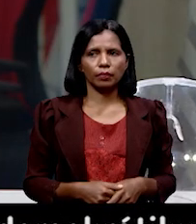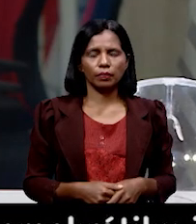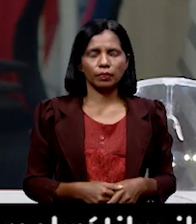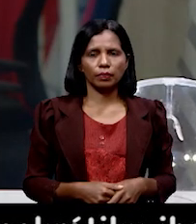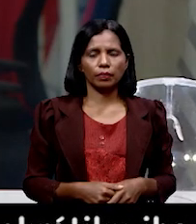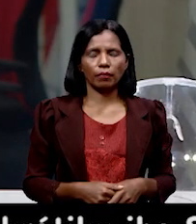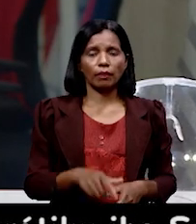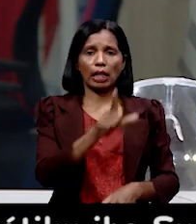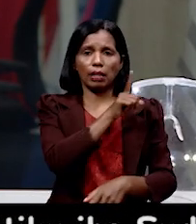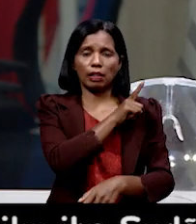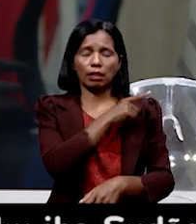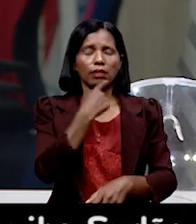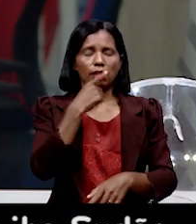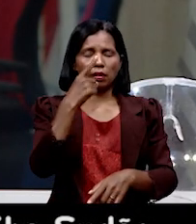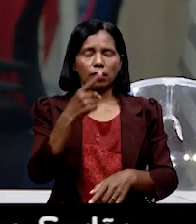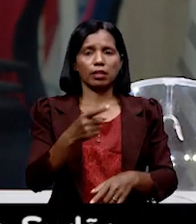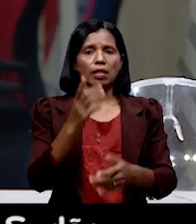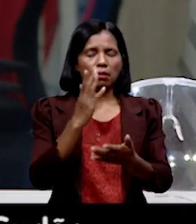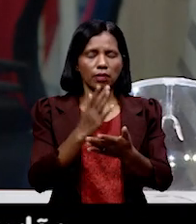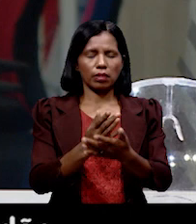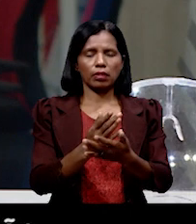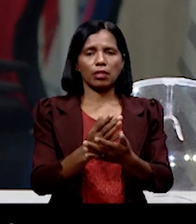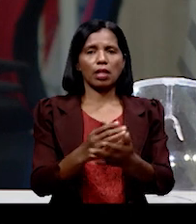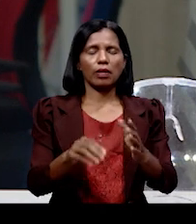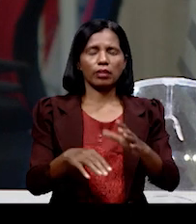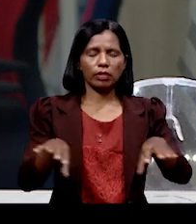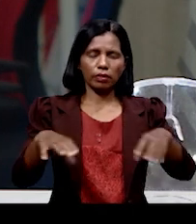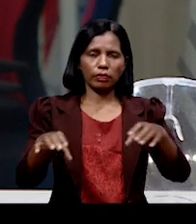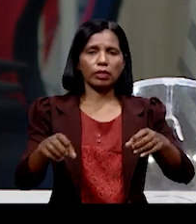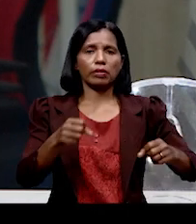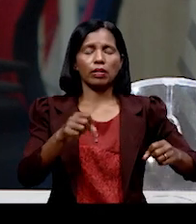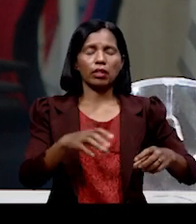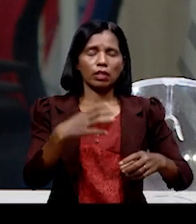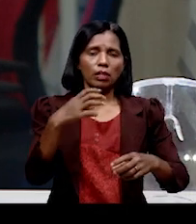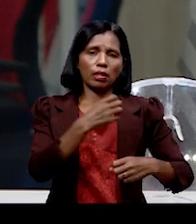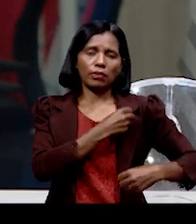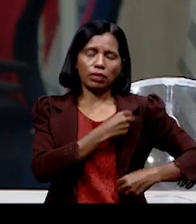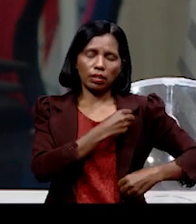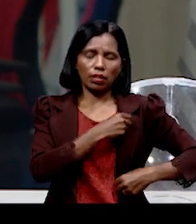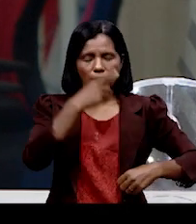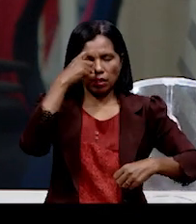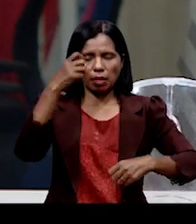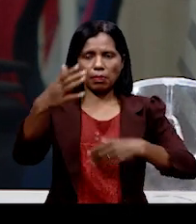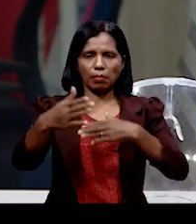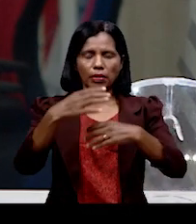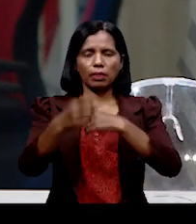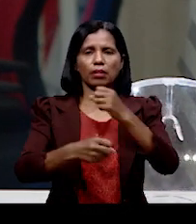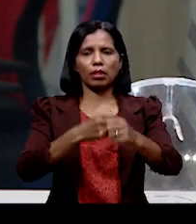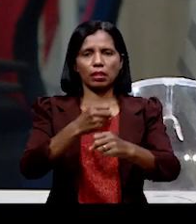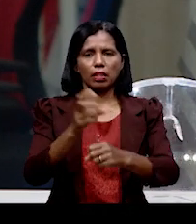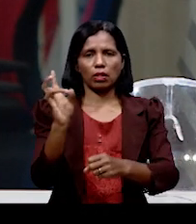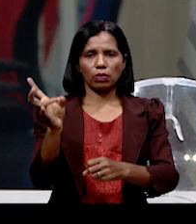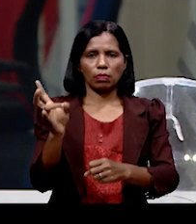Lera nanti murhati ten, se reforma husi instituição FFDTL tamba besikona tinan hitunulu.